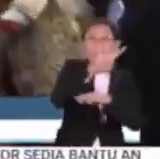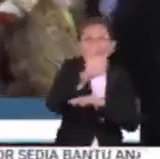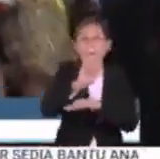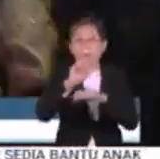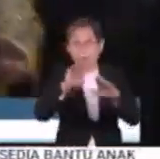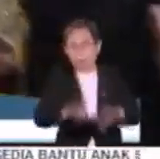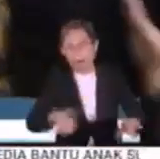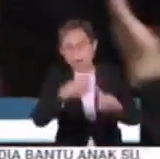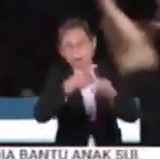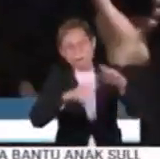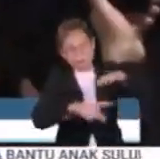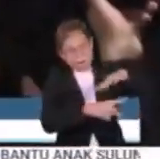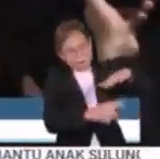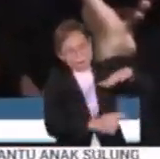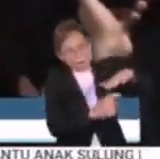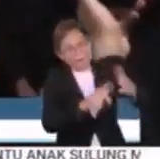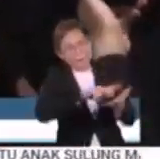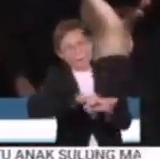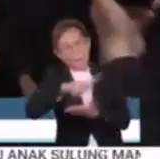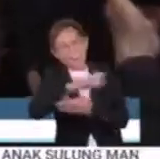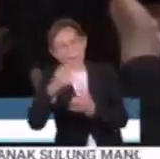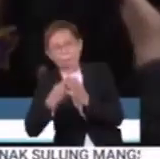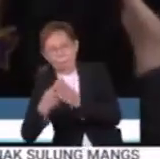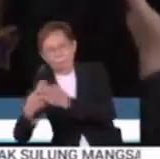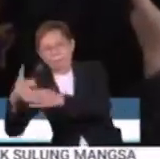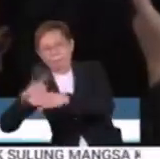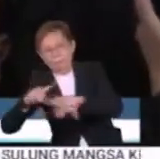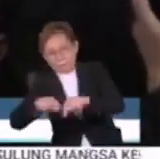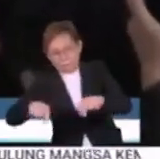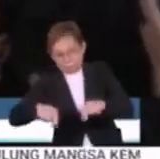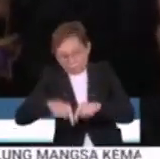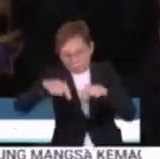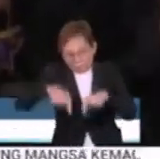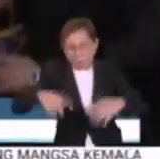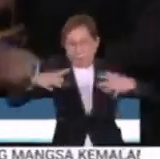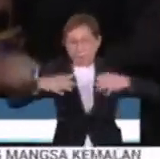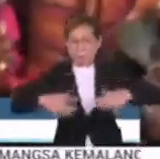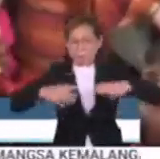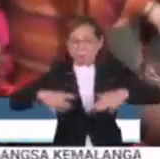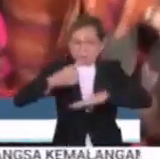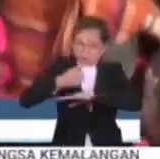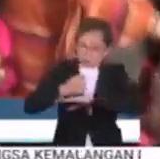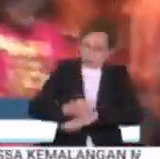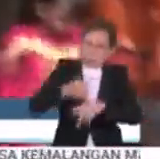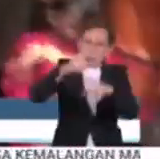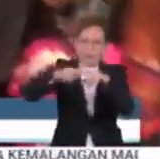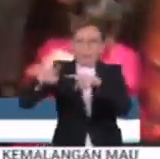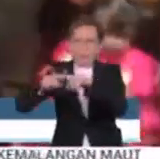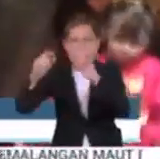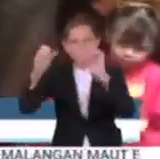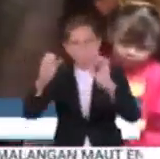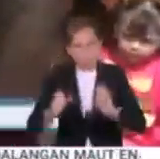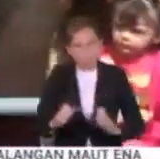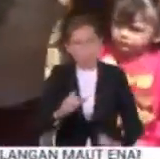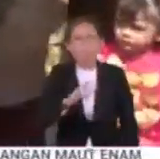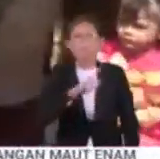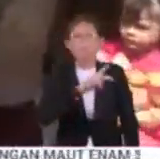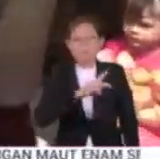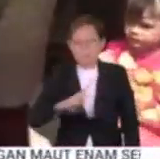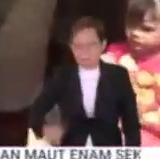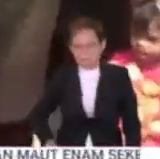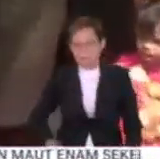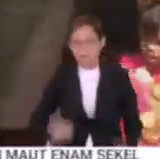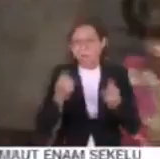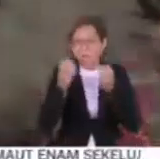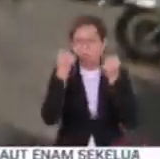daripada Tadika kemas dan perpaduan di daerah ini yang berpakaian tradisional pemakaian Abdullah